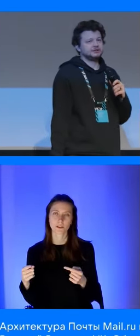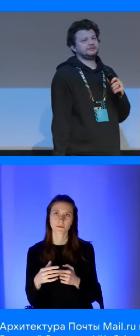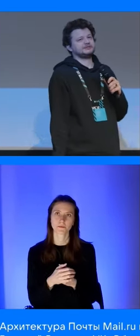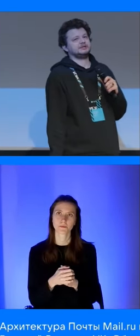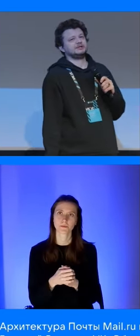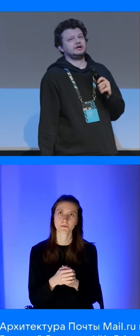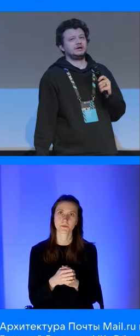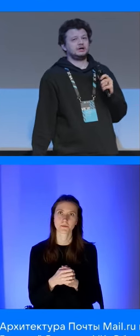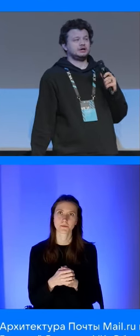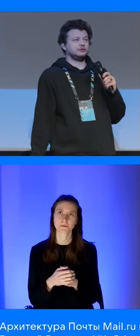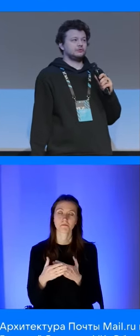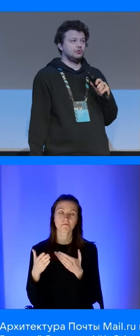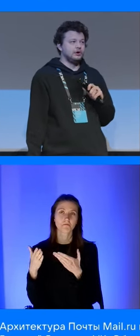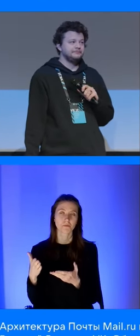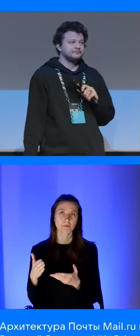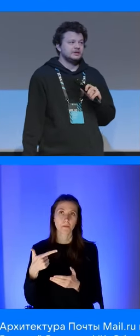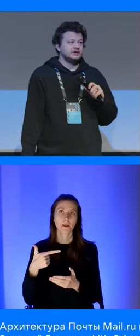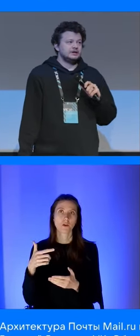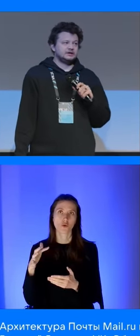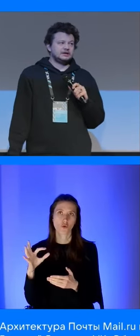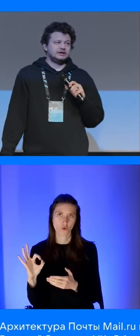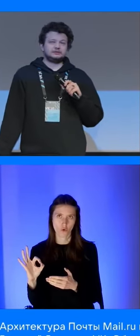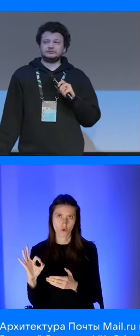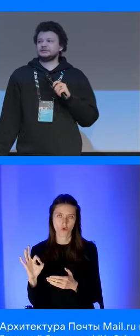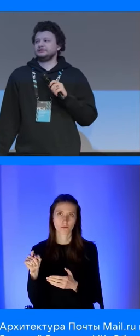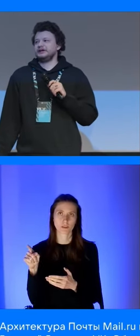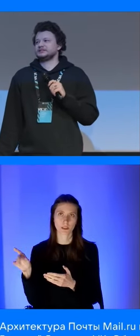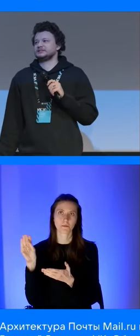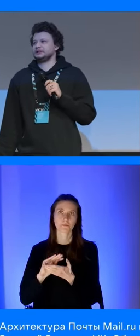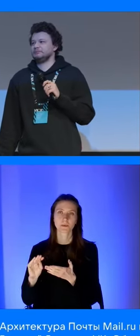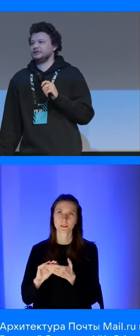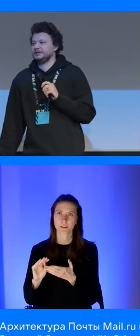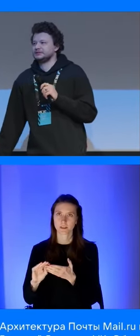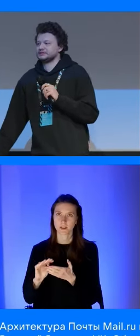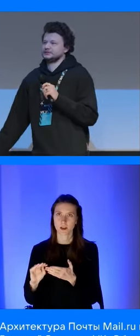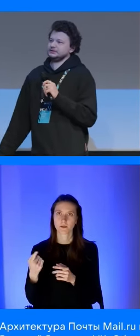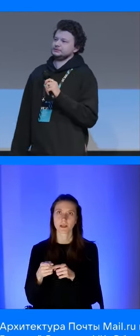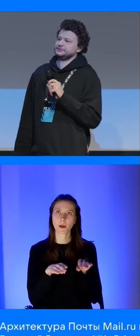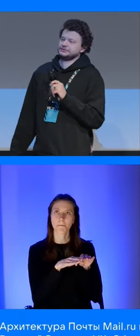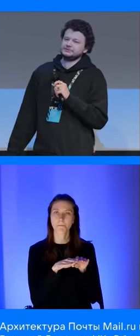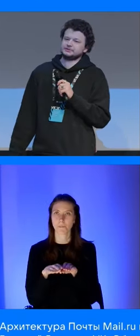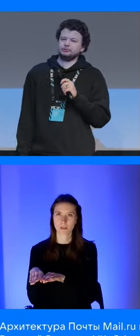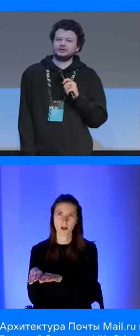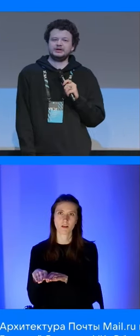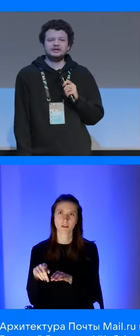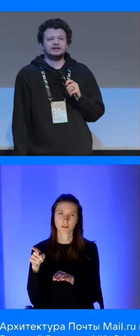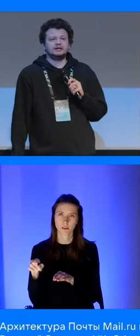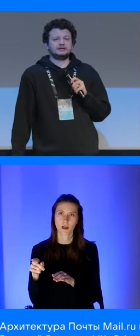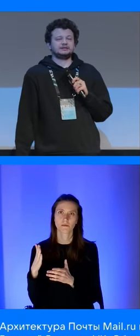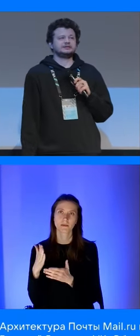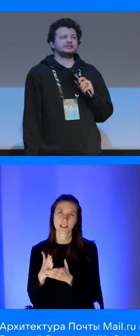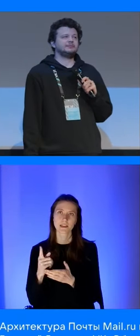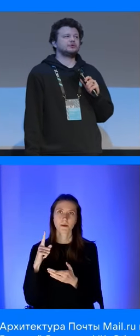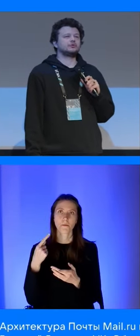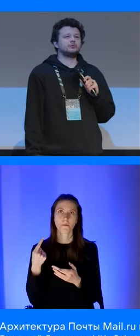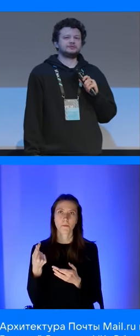Наша API-шка написана на Go. Это является монолит собственно, с бизнес-логикой.